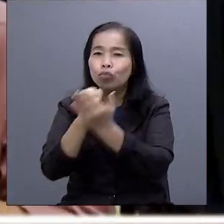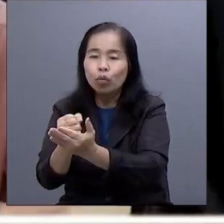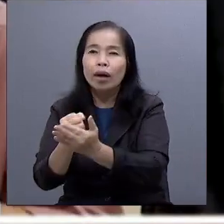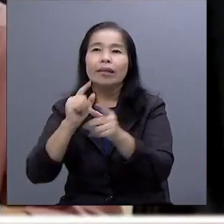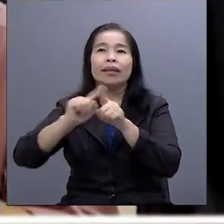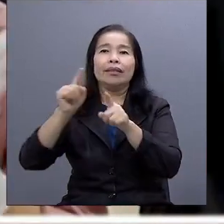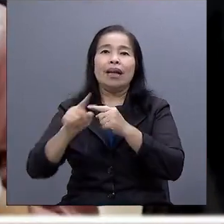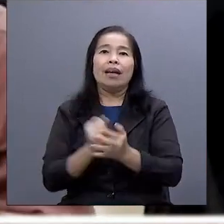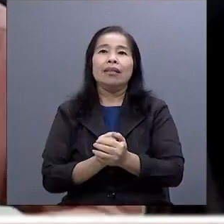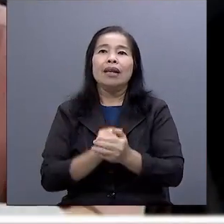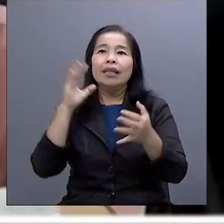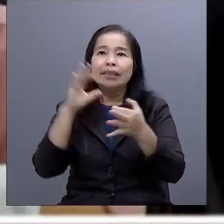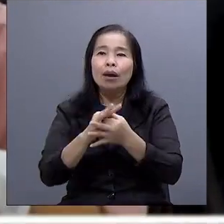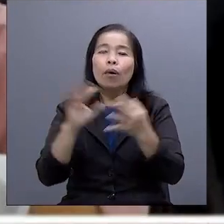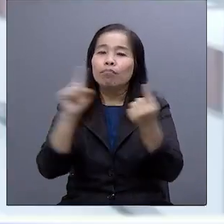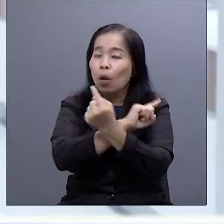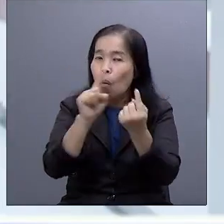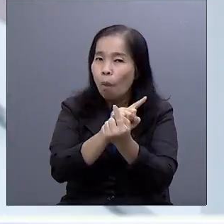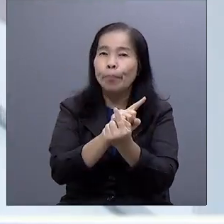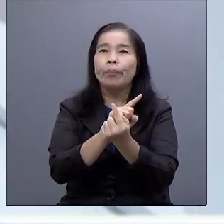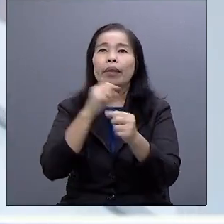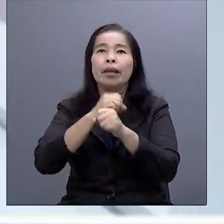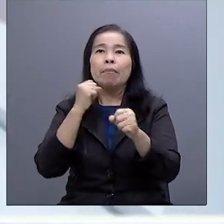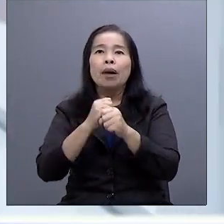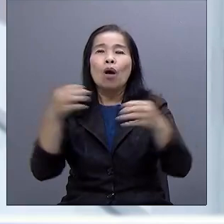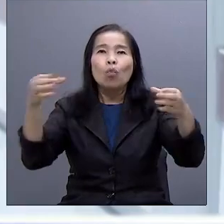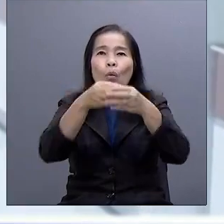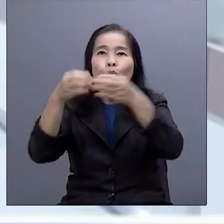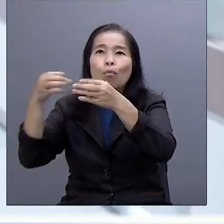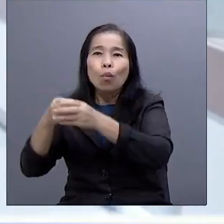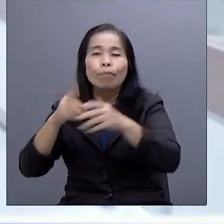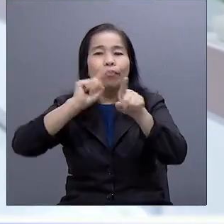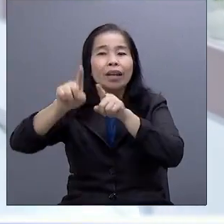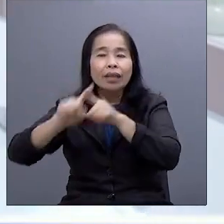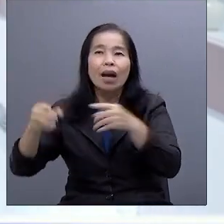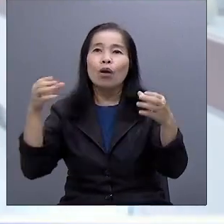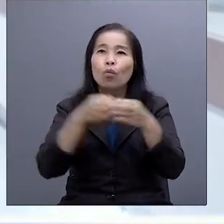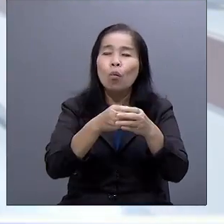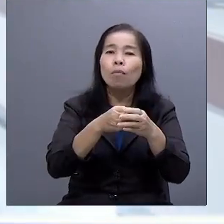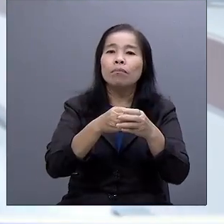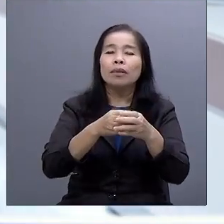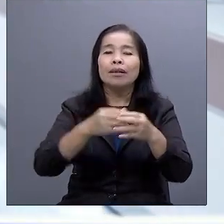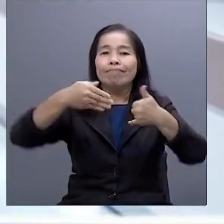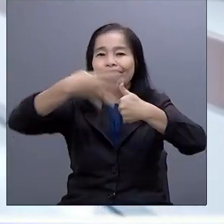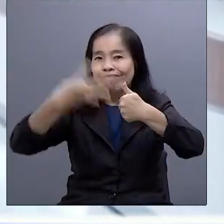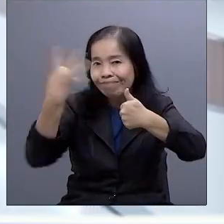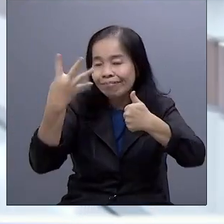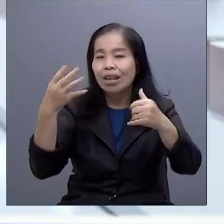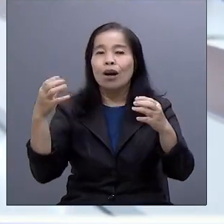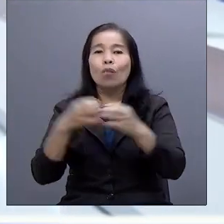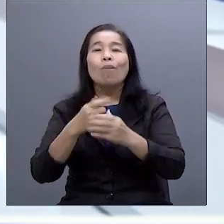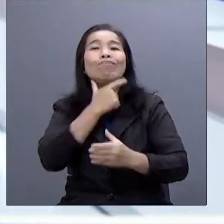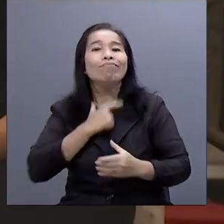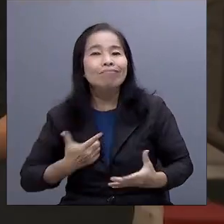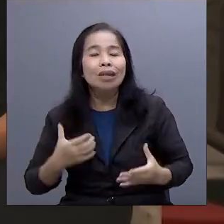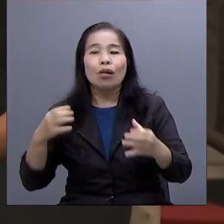ะเรื่องสังคมกจะมีทำงานกักมเปาบางที่หากหลายเลยแวจะเป็นกุ่ม LGBT กลุมชาติพันธกลุ่มเด็